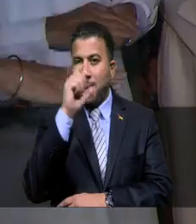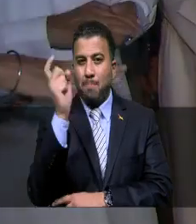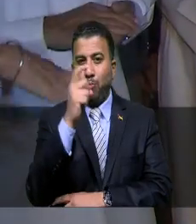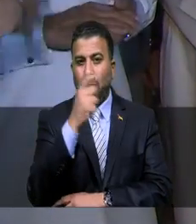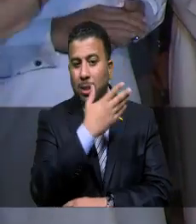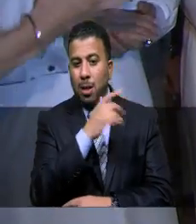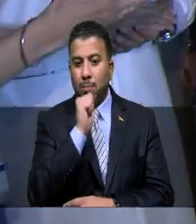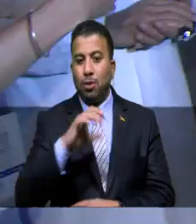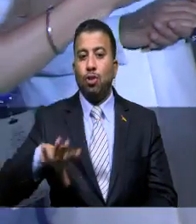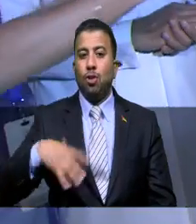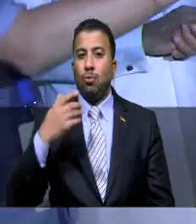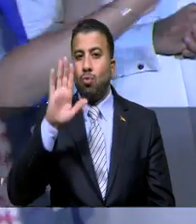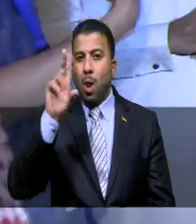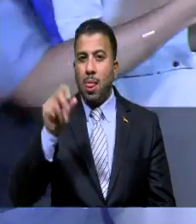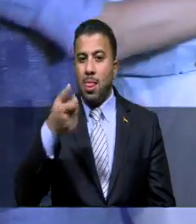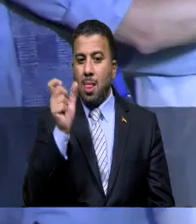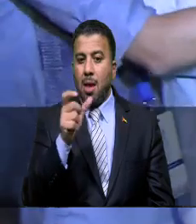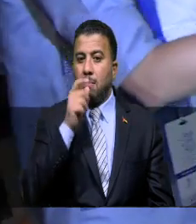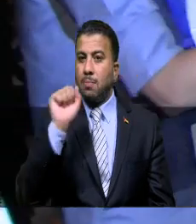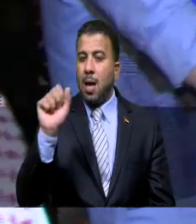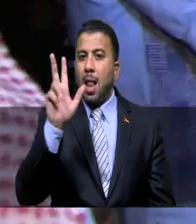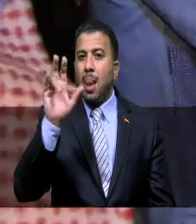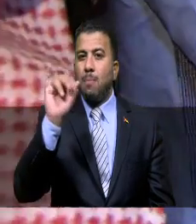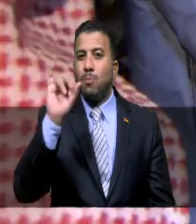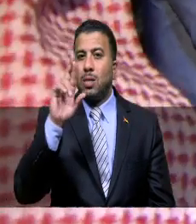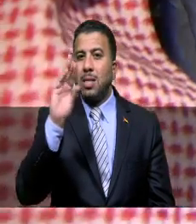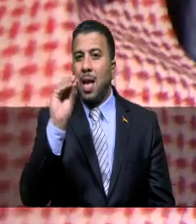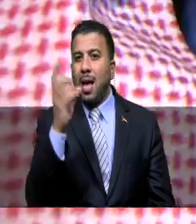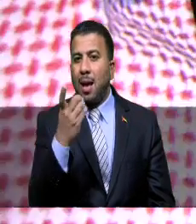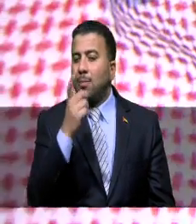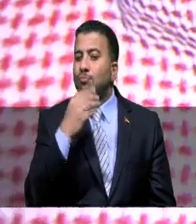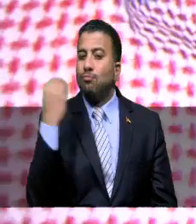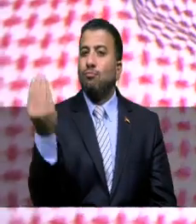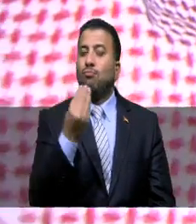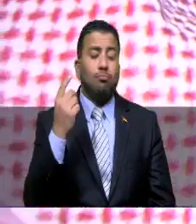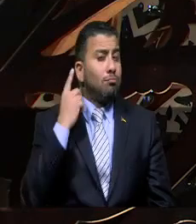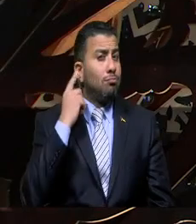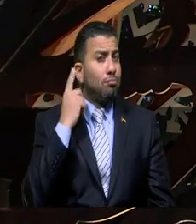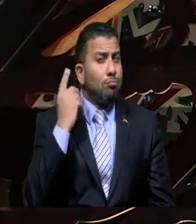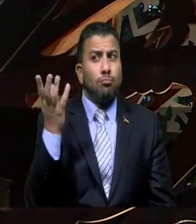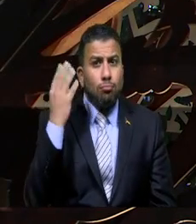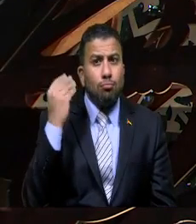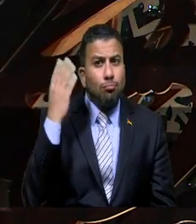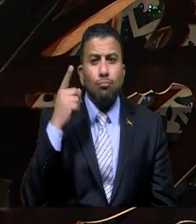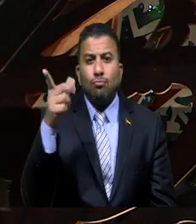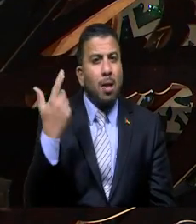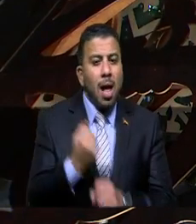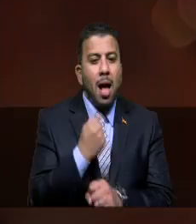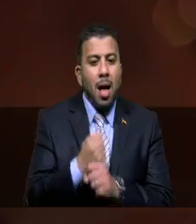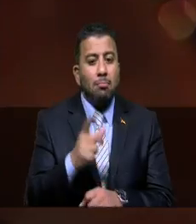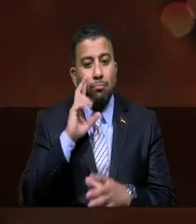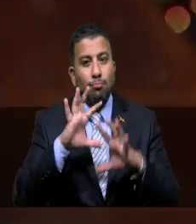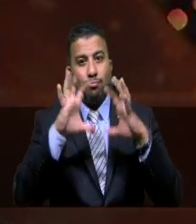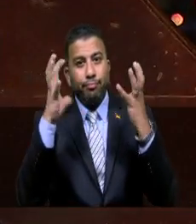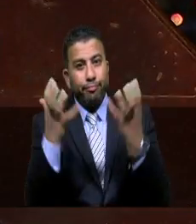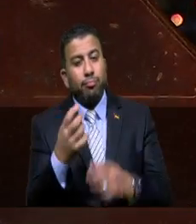سلطان بن أحمد القاسمي الجناح المزهر وتجول في محيطه مستمعا إلى شروحات حول العمل الذي